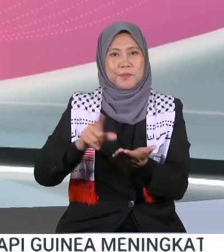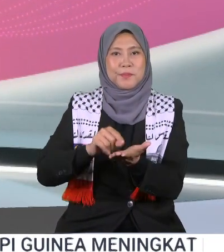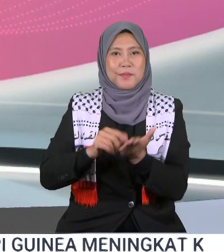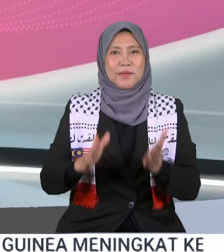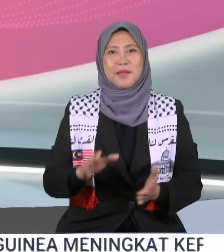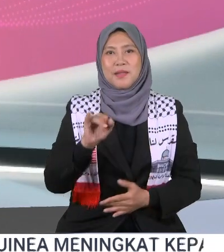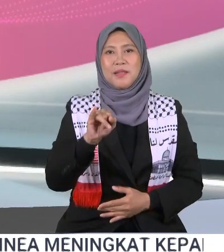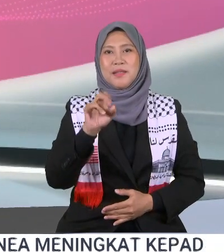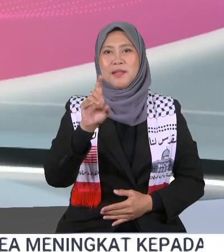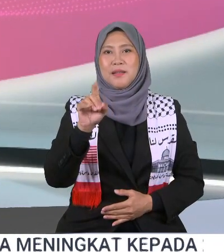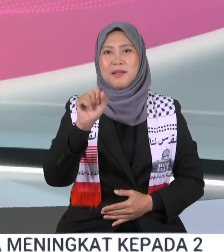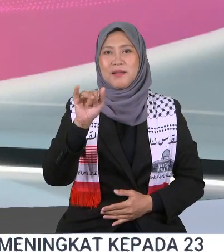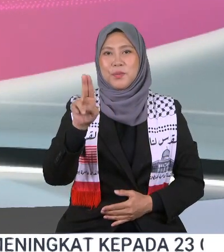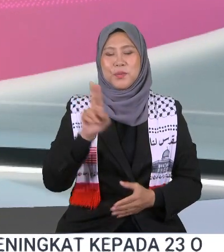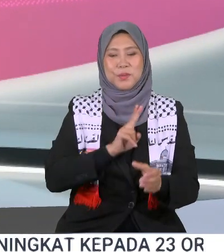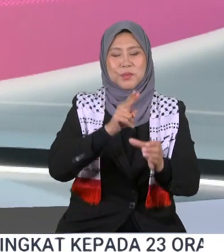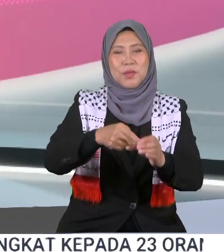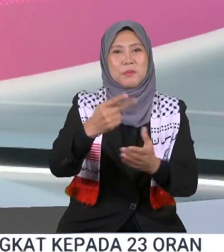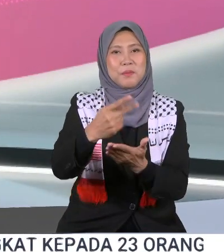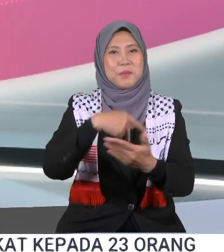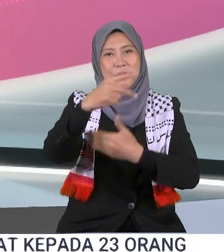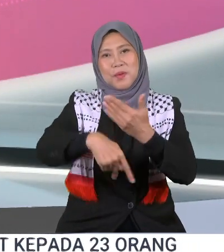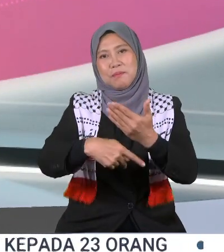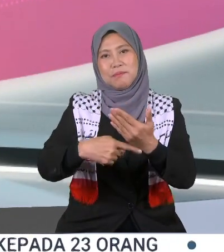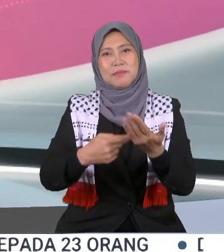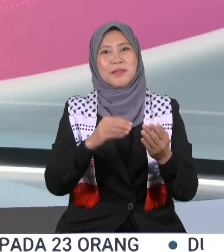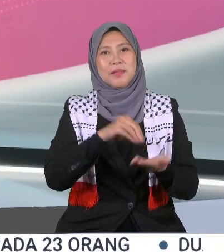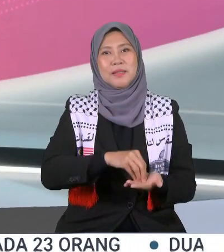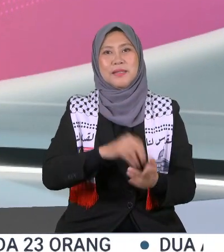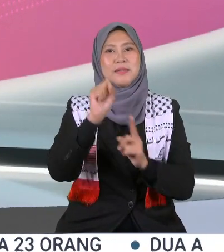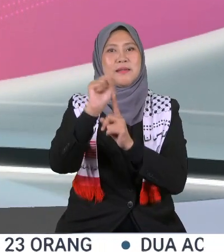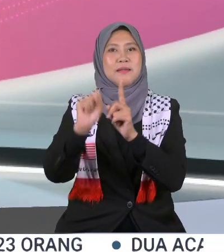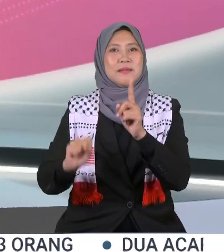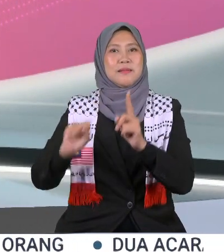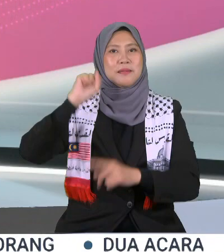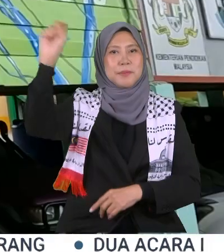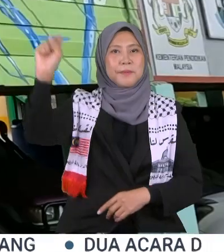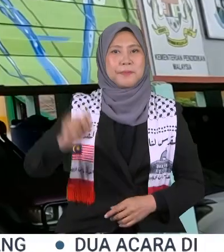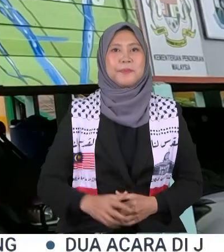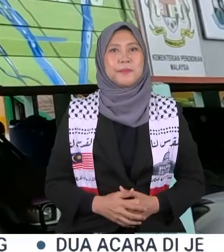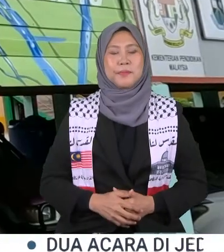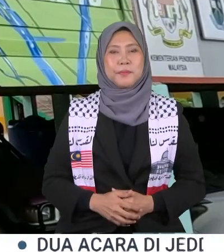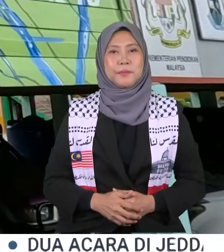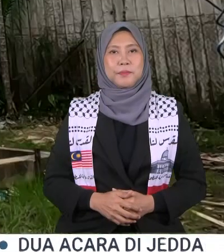Nur Idayu Dahlan yang mengikuti program kali keempat di Kampung Segaliut, Sandakan, Sabah.